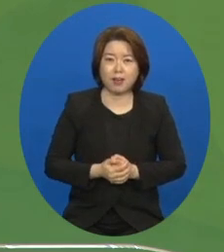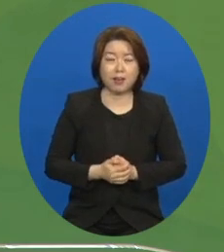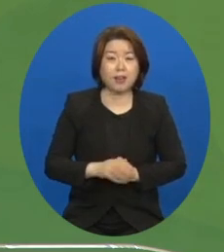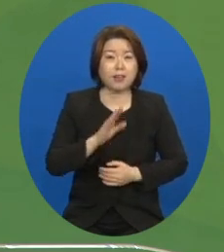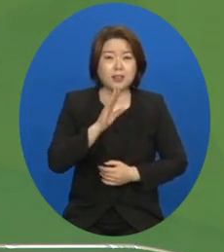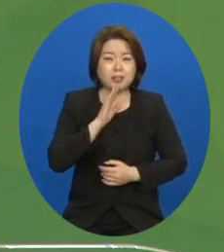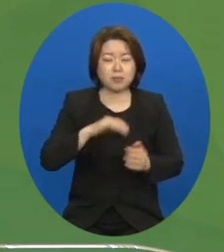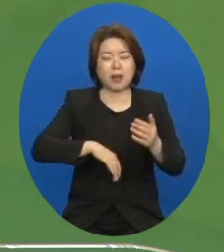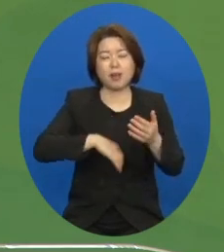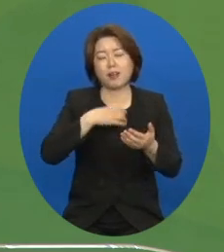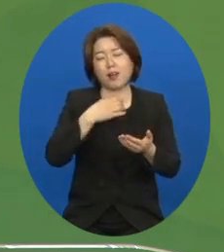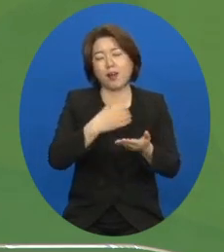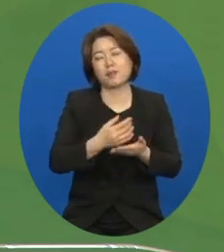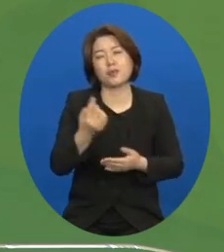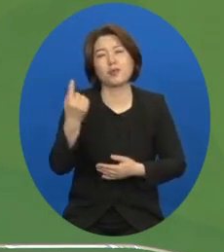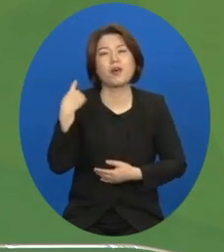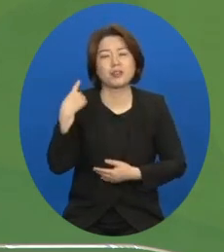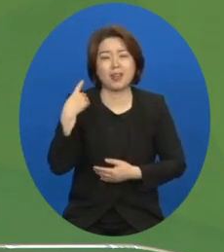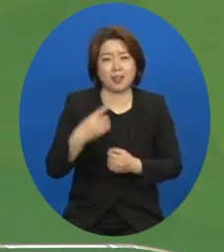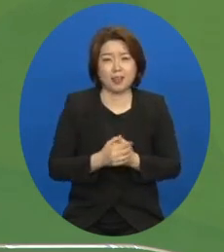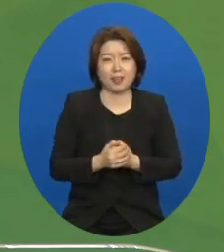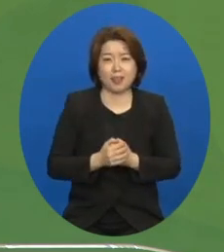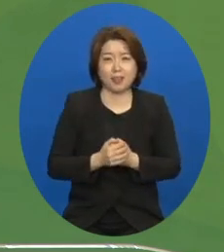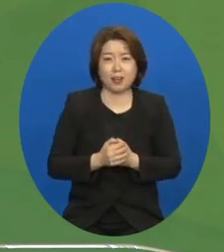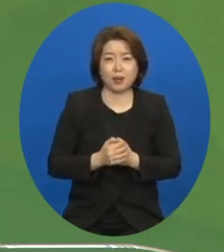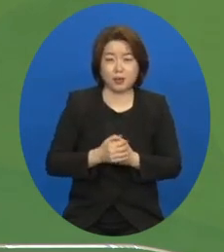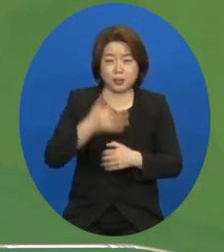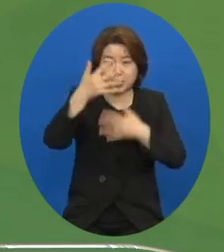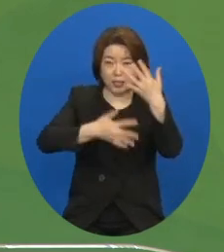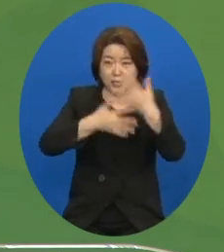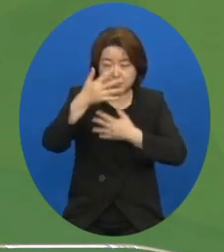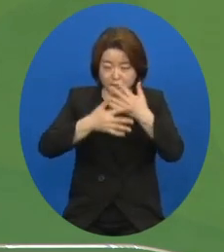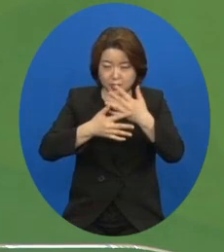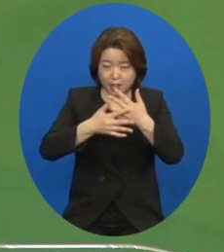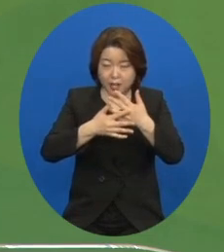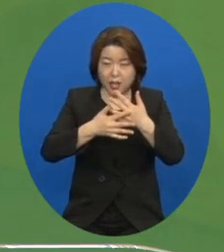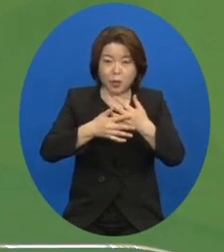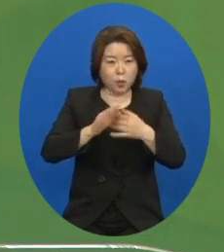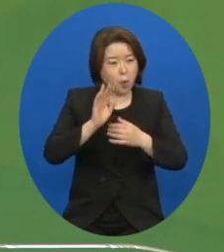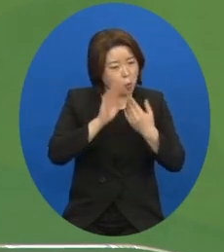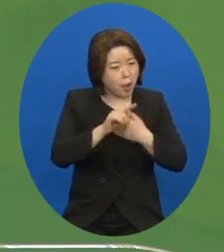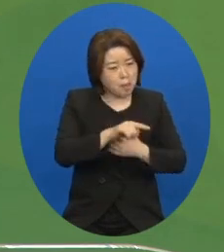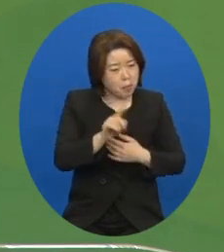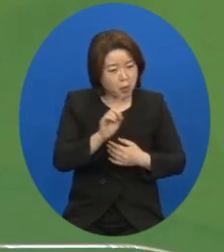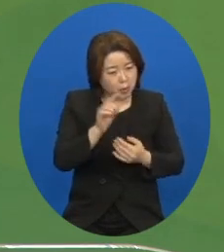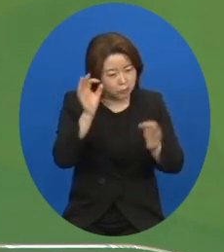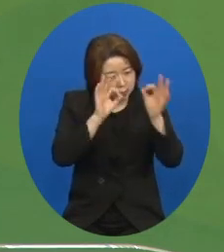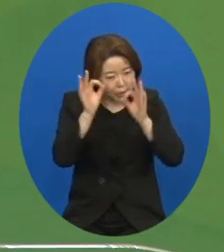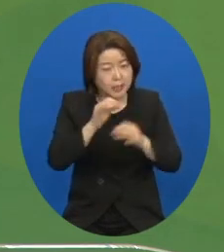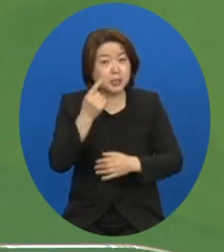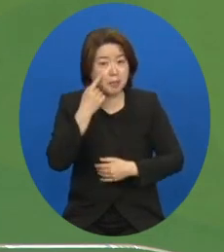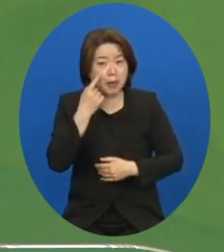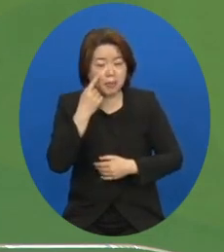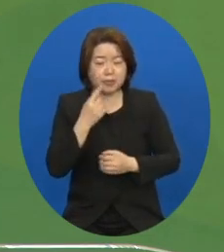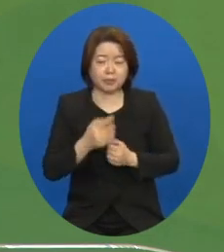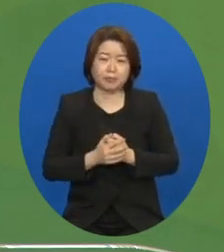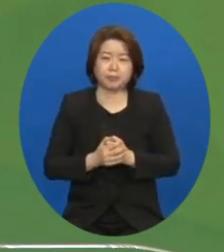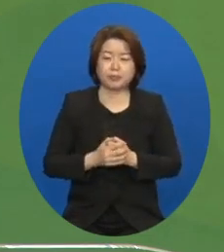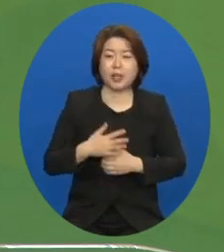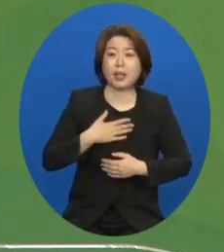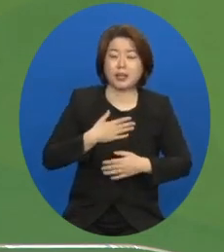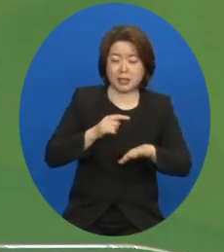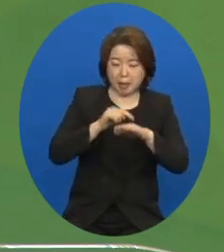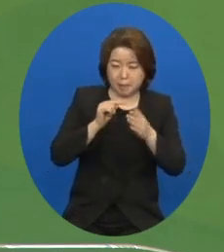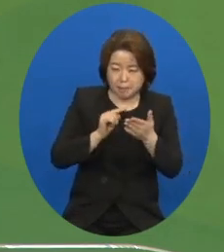정말 감격이었어요, 어제. 혹시 영상으로라도 꼭 한번 보시기 바랍니다. 우리의 마음과